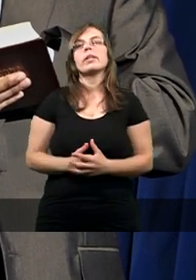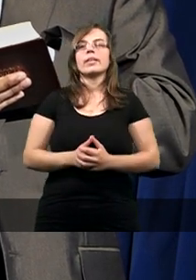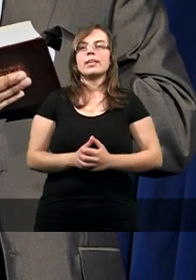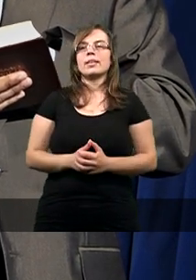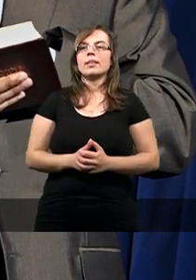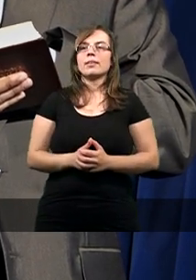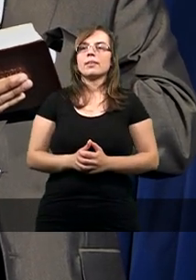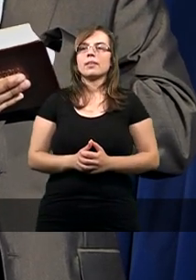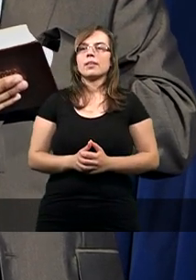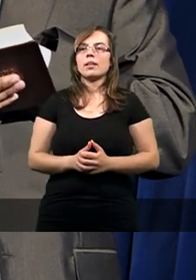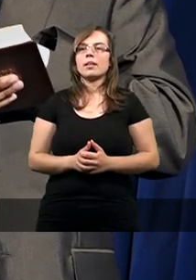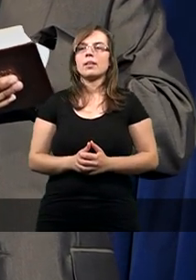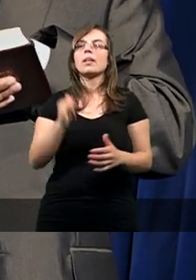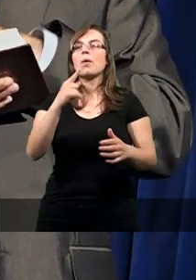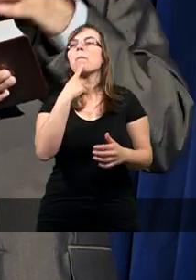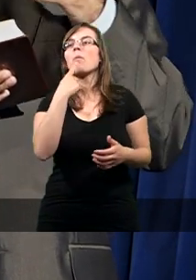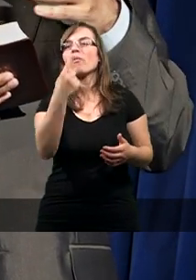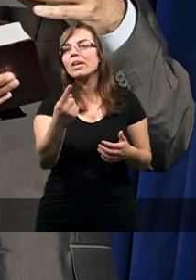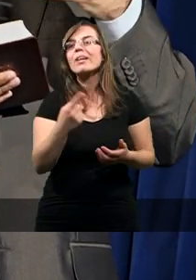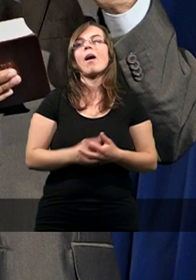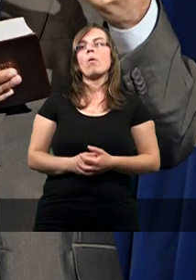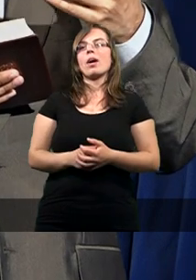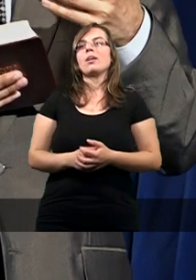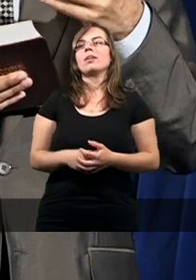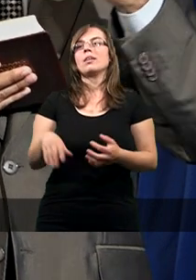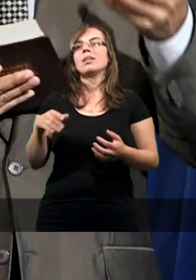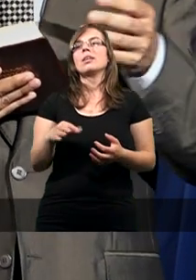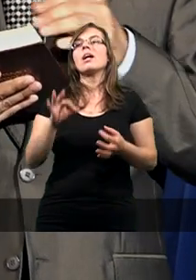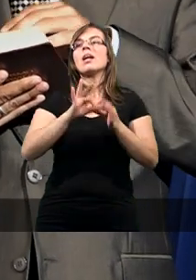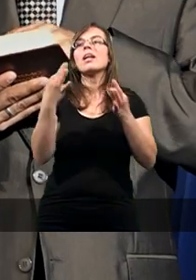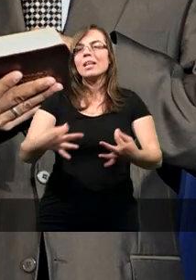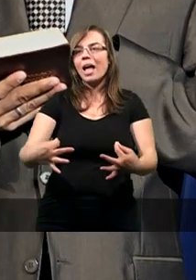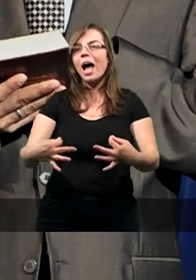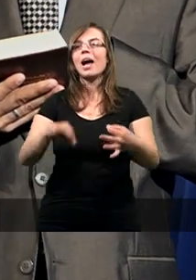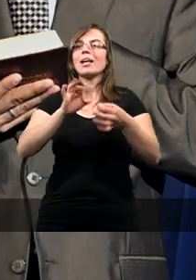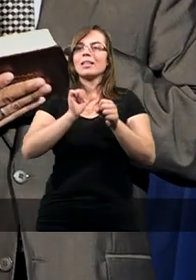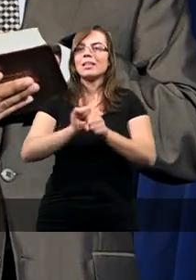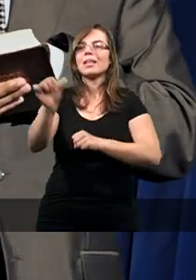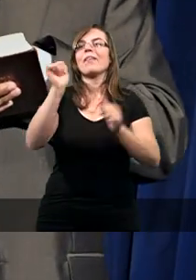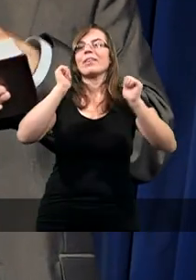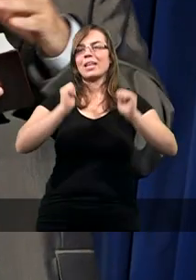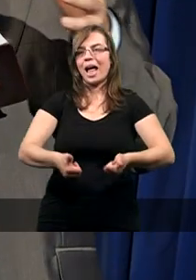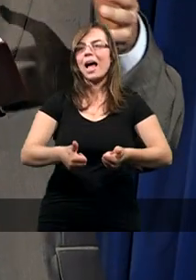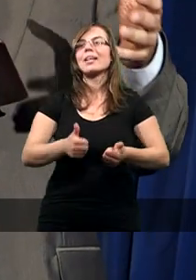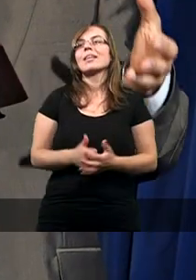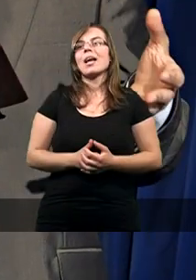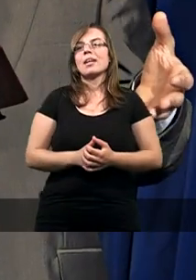Jesus, even now you can raise him from the dead. I powiedziała, nawet teraz jesteś w